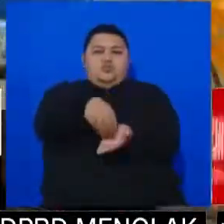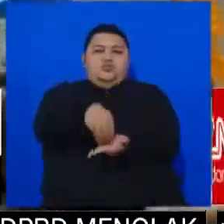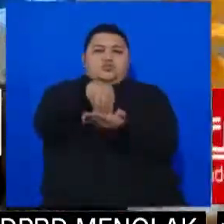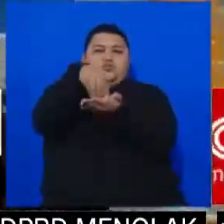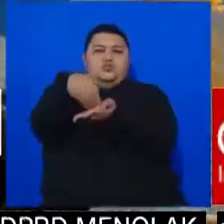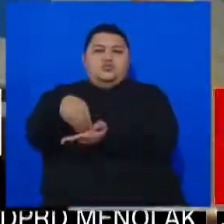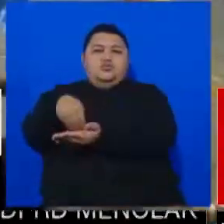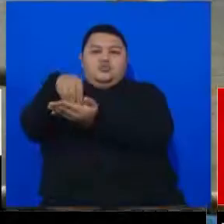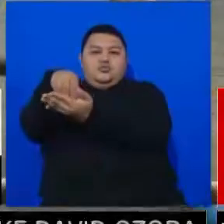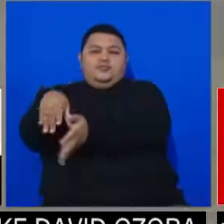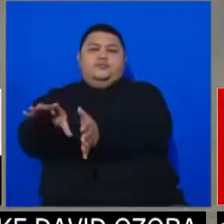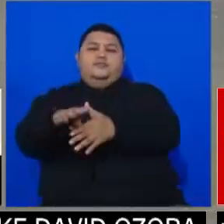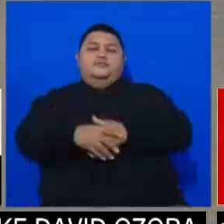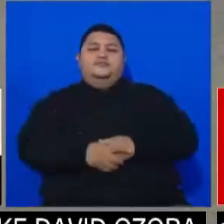bersama-sama.